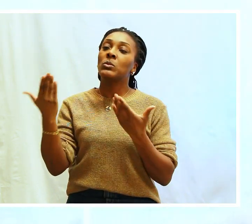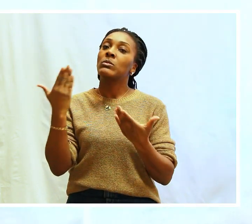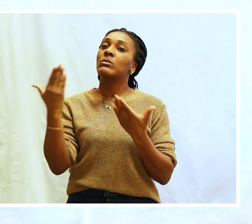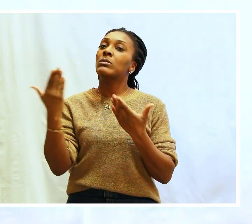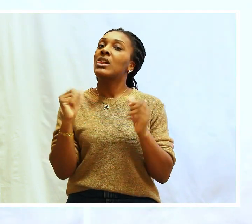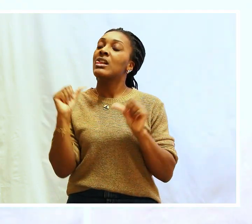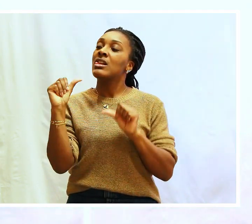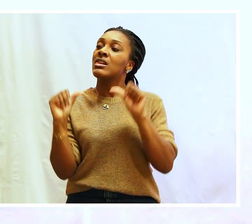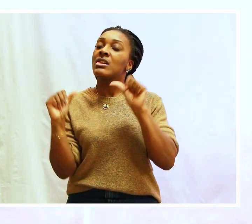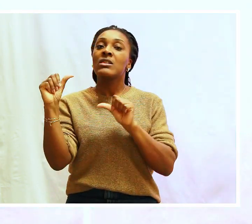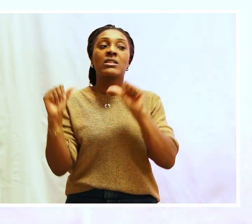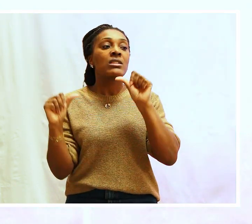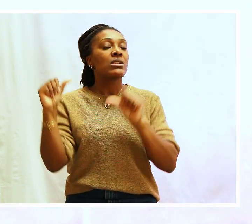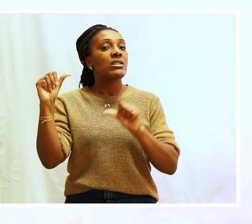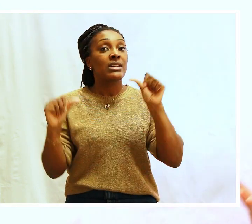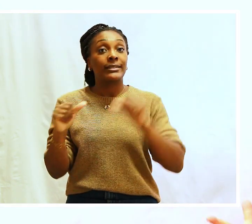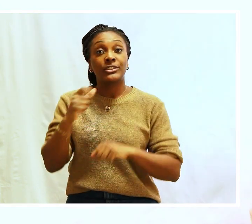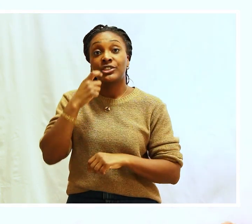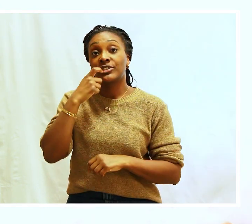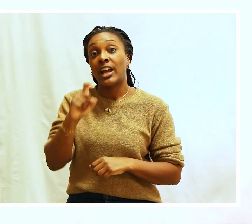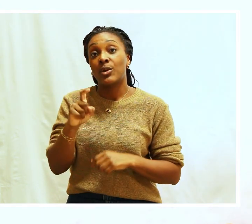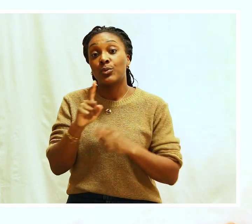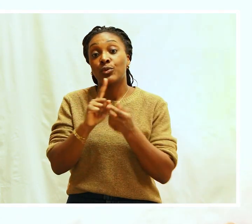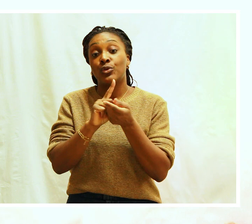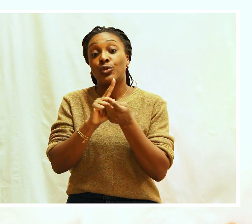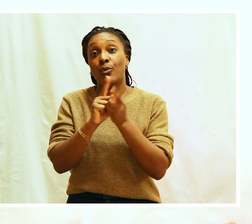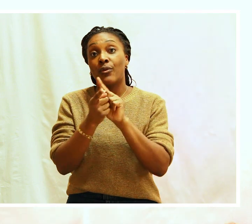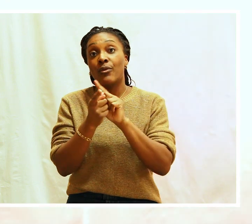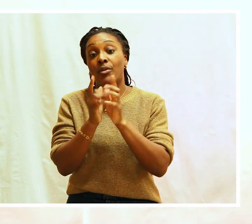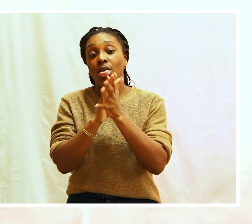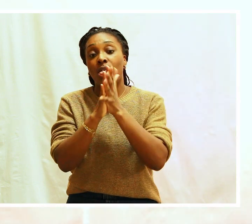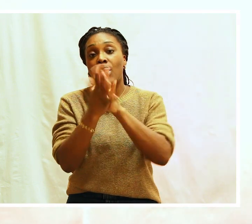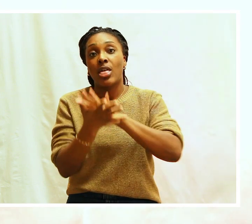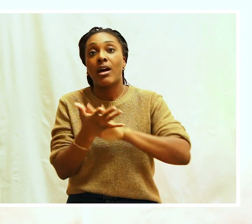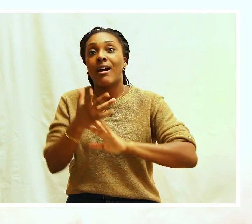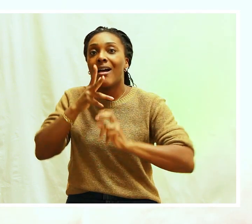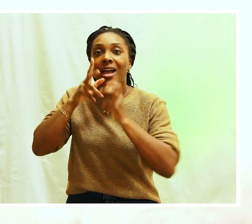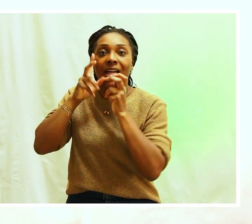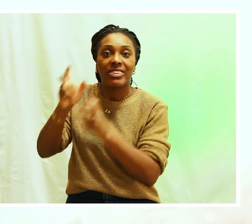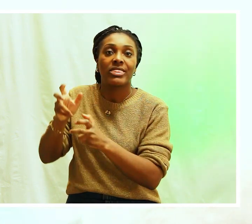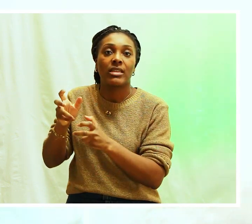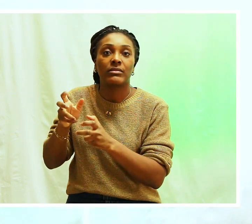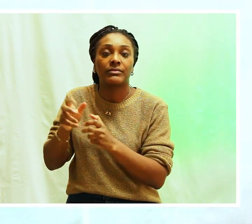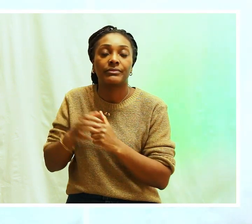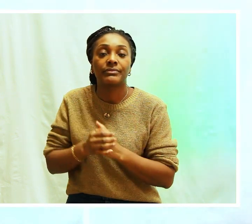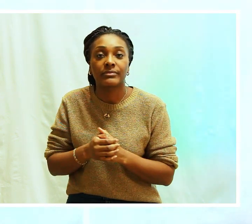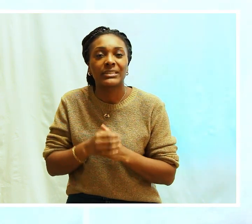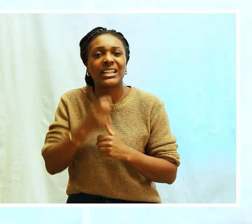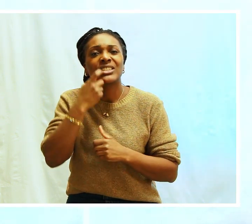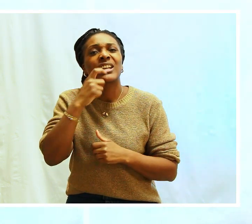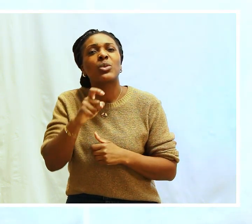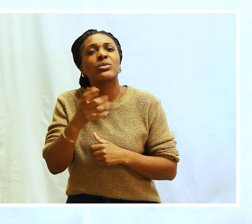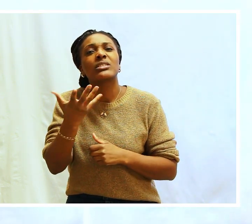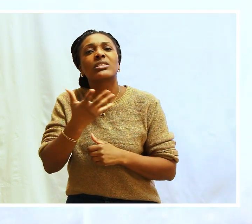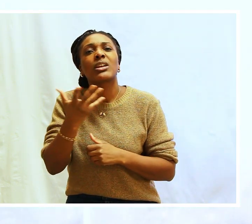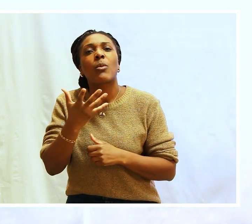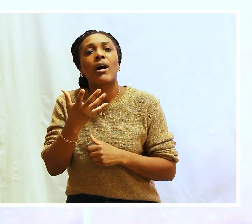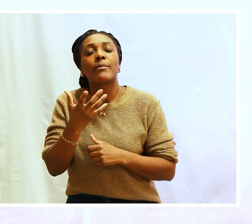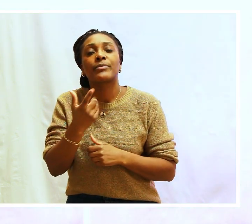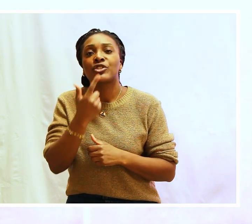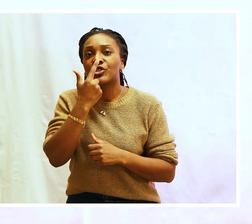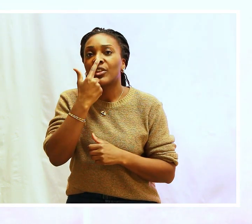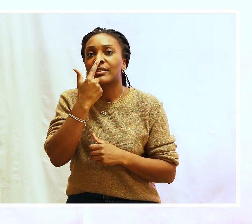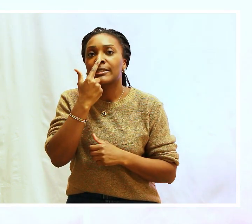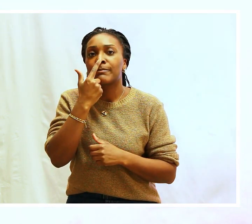la jalousie qui monte dans leur cœur, qui va se transformer en haine en fait. Cette jalousie, c'est quoi la définition? C'est un